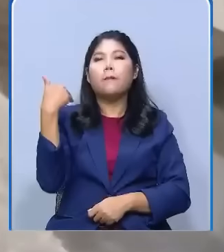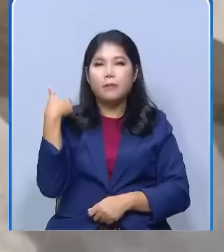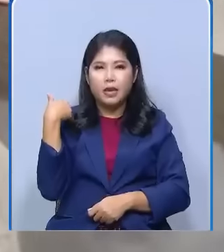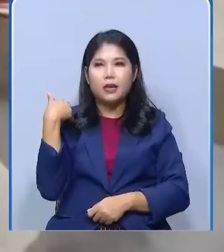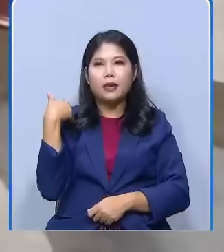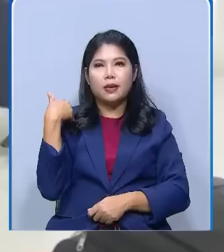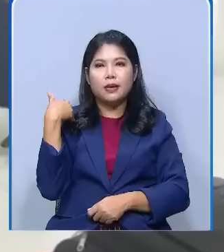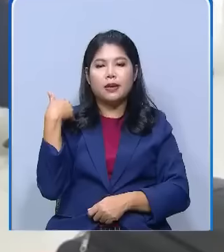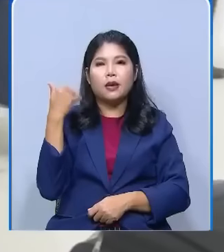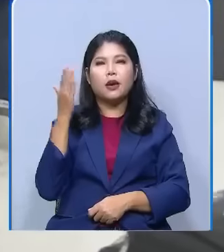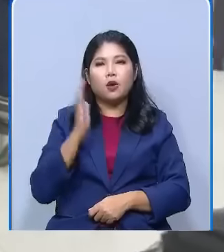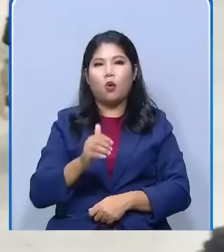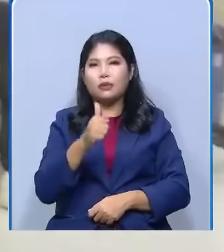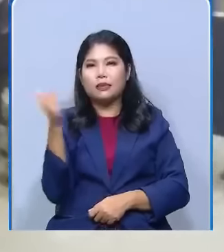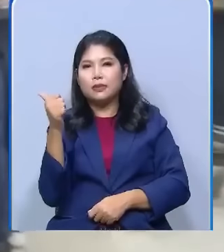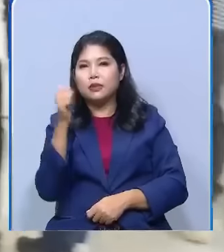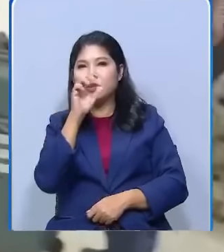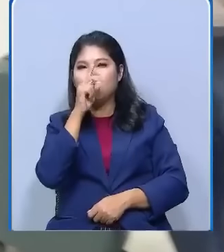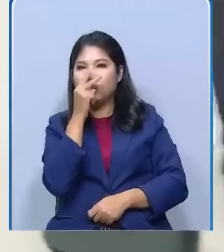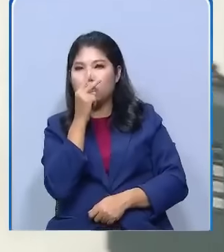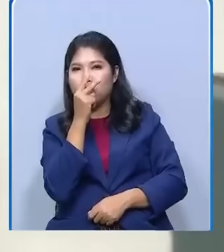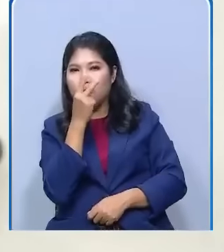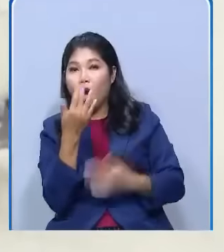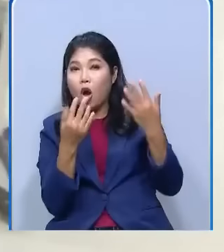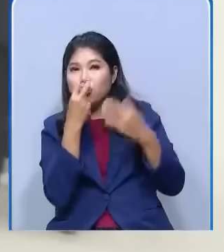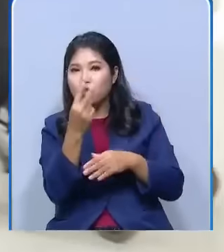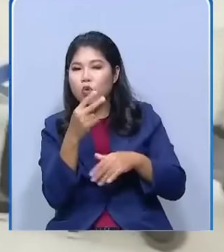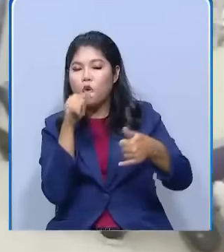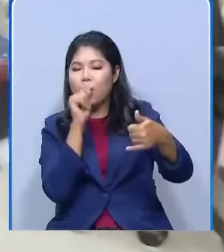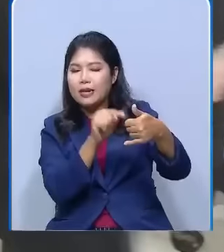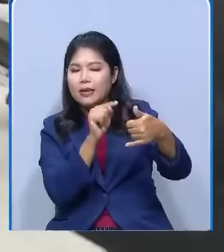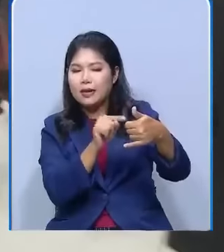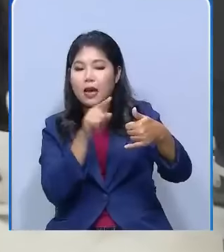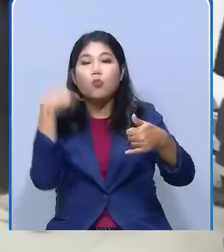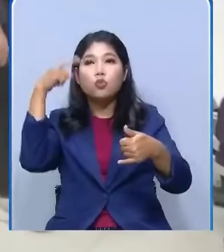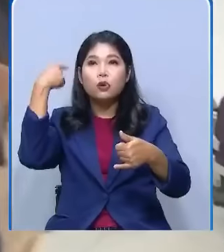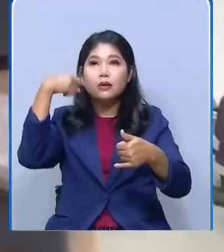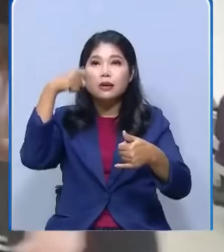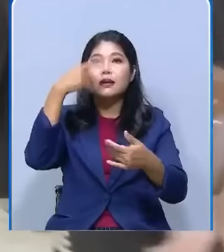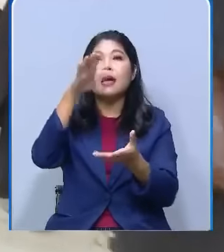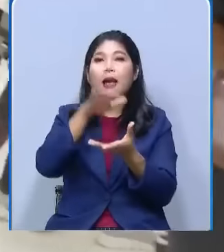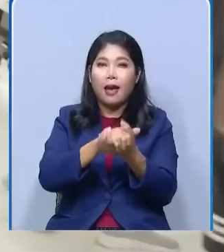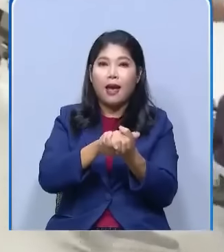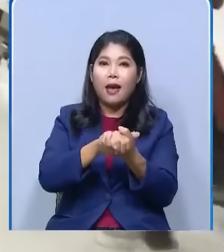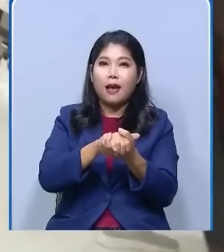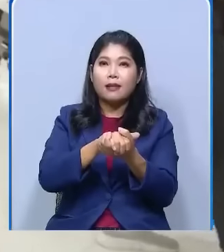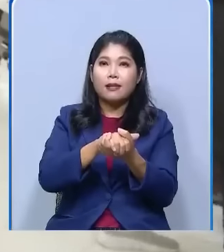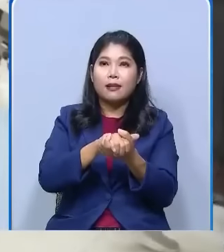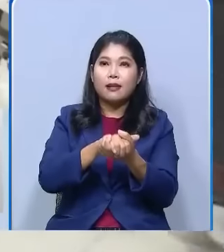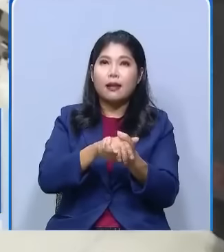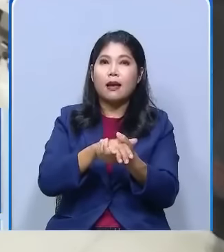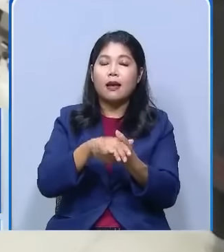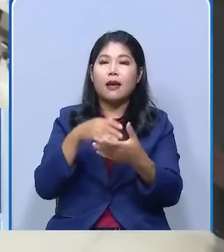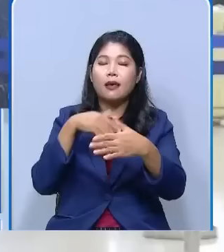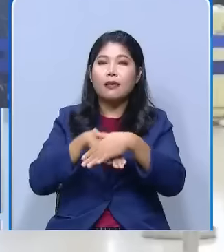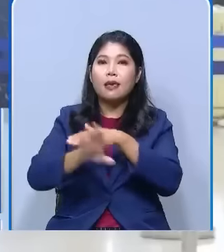ประเด็นที่หลายคนก็จับตาส่วนหนึ่งก็บอกว่าเอ๊ะคนคนนี้เนี่ยภรรยาของบอสคนนึงบ้างก็ว่าอ้าวหนีออกไปนอกประ